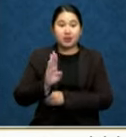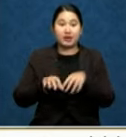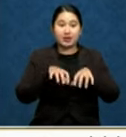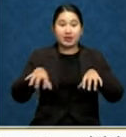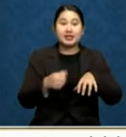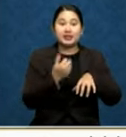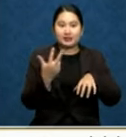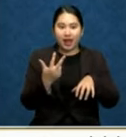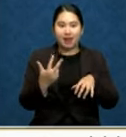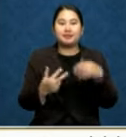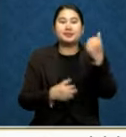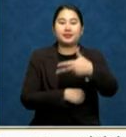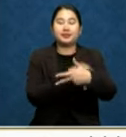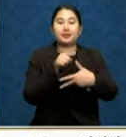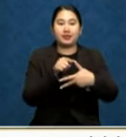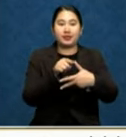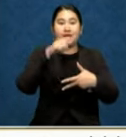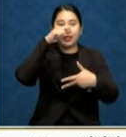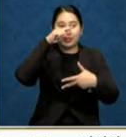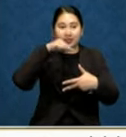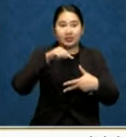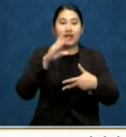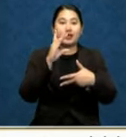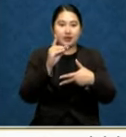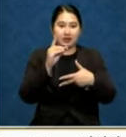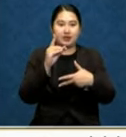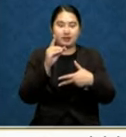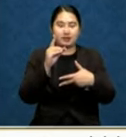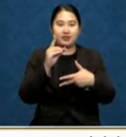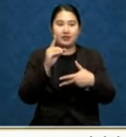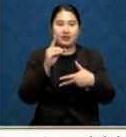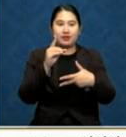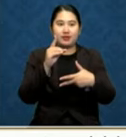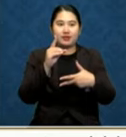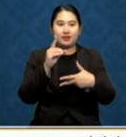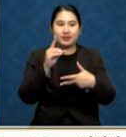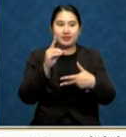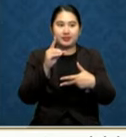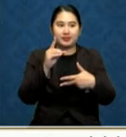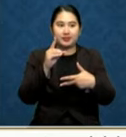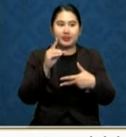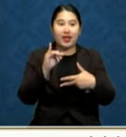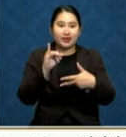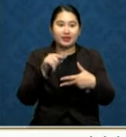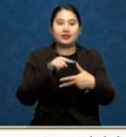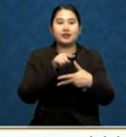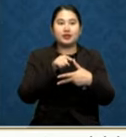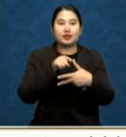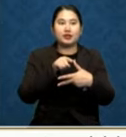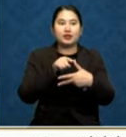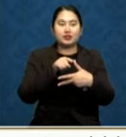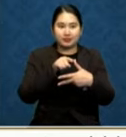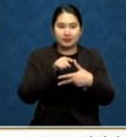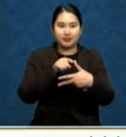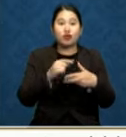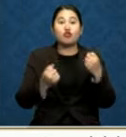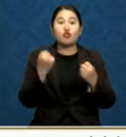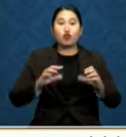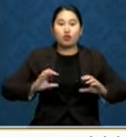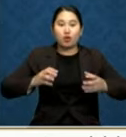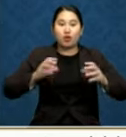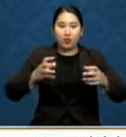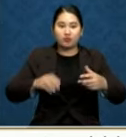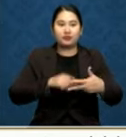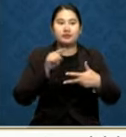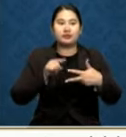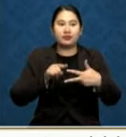แก่บริษัทไทยดีเฟนซ์อินดัสทรีจำกัดเป็นเรื่องของกิจการยานเกราะล้อยางแบบ 4x4 บ